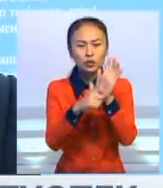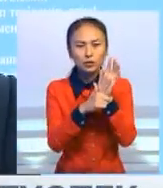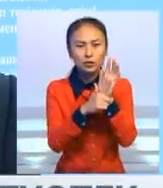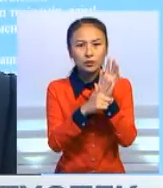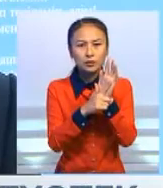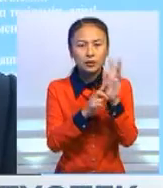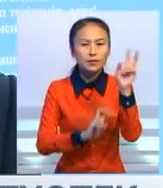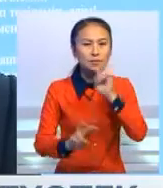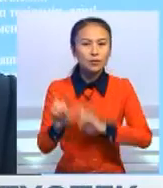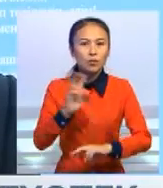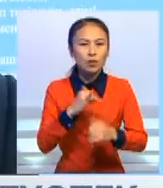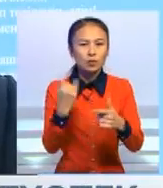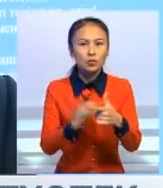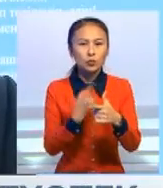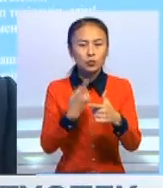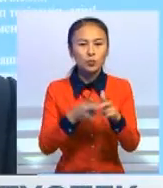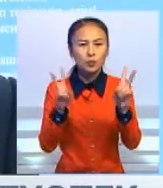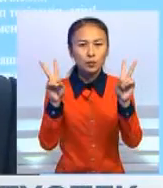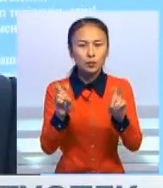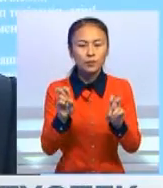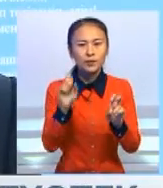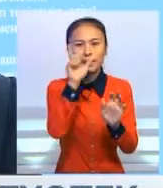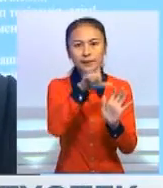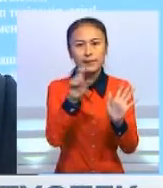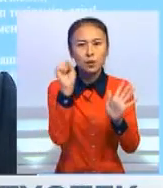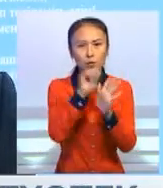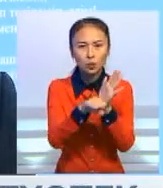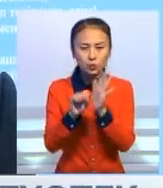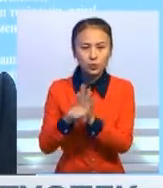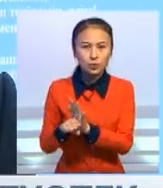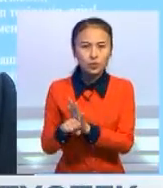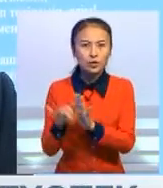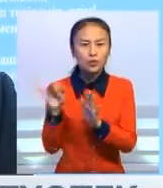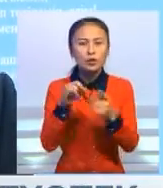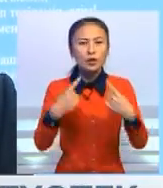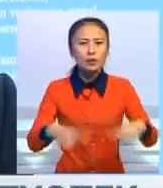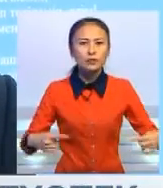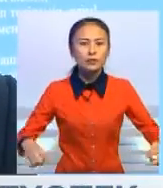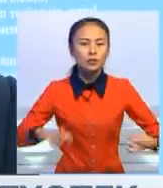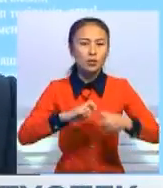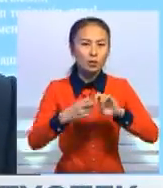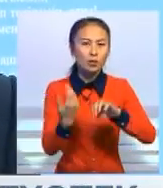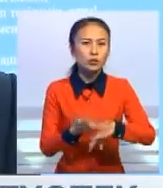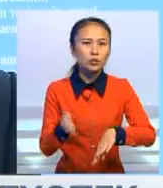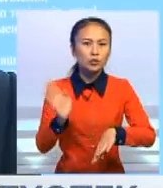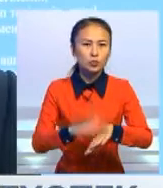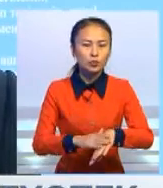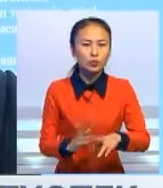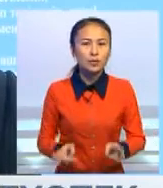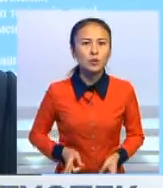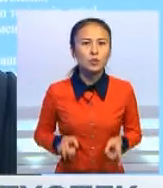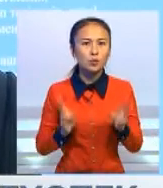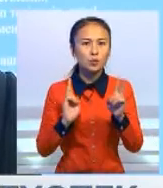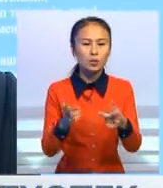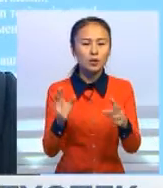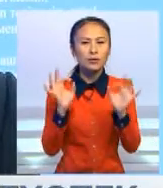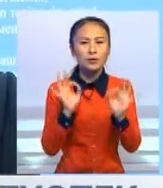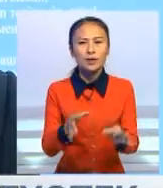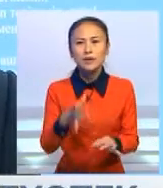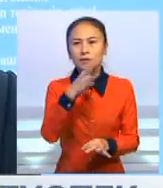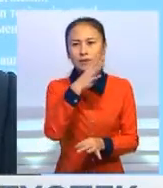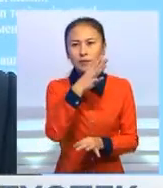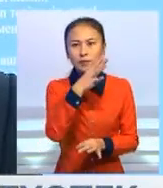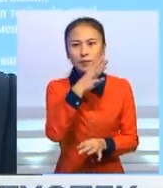бізде ұсталды. Оның ішінде де осы кісі өлтіру фактілері бар, және де басқа ауыр қылмыстары бар. Уақытылы шара